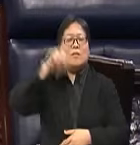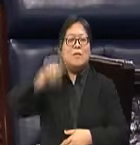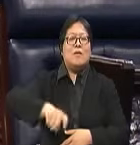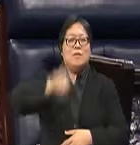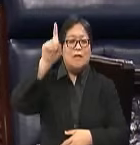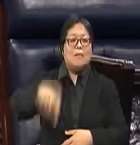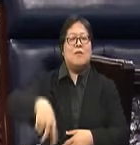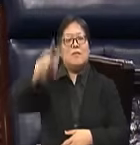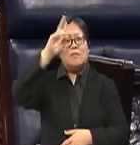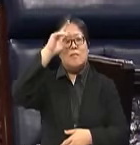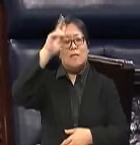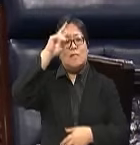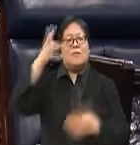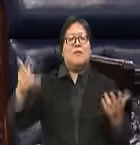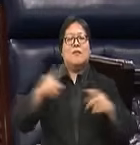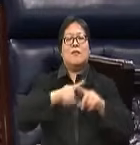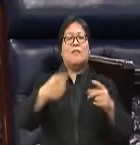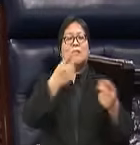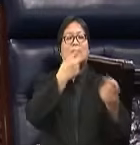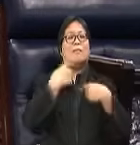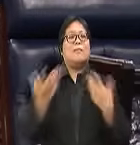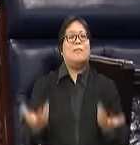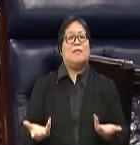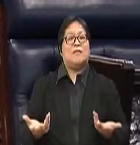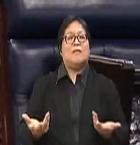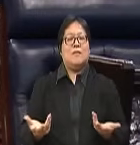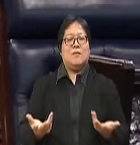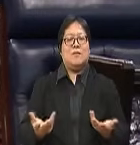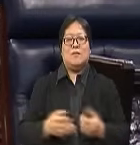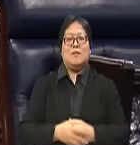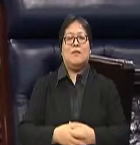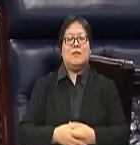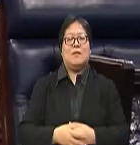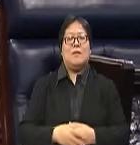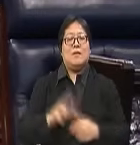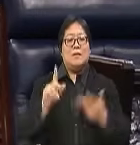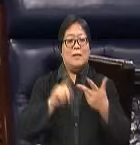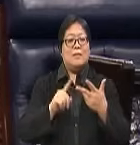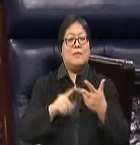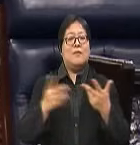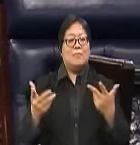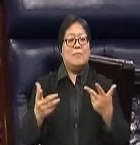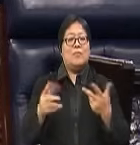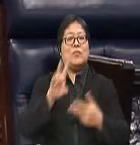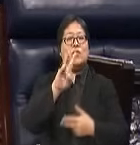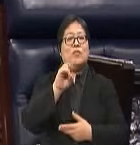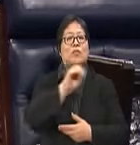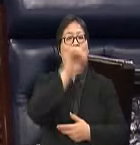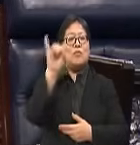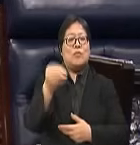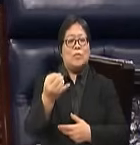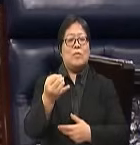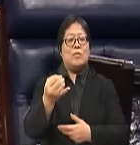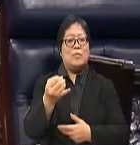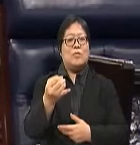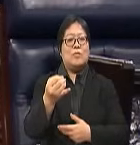tanya alam yang sama tetapi tak dapat jawaban daripada mosting yang ketiga adalah 70juta